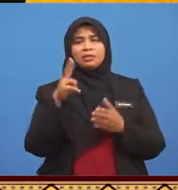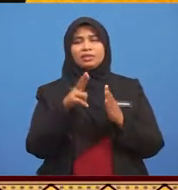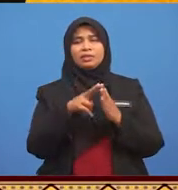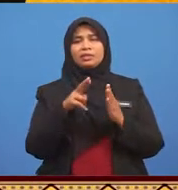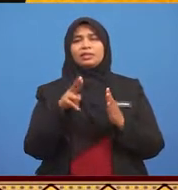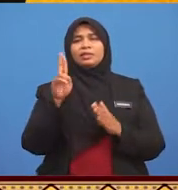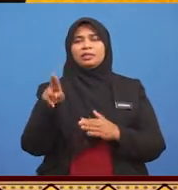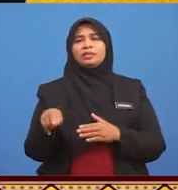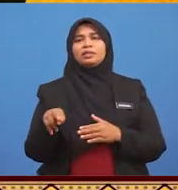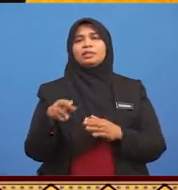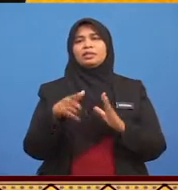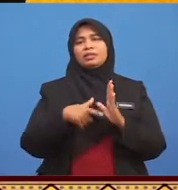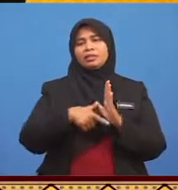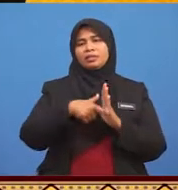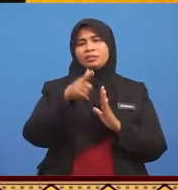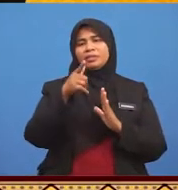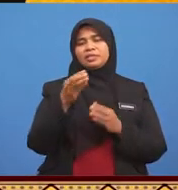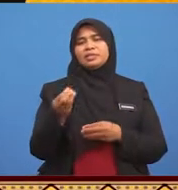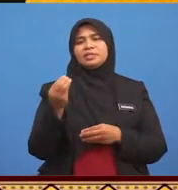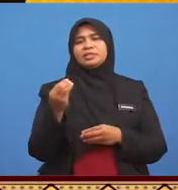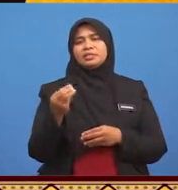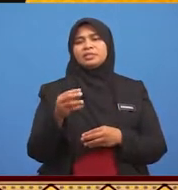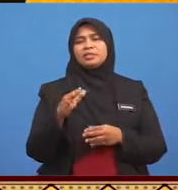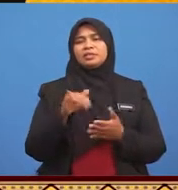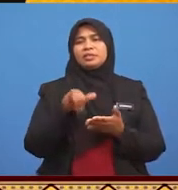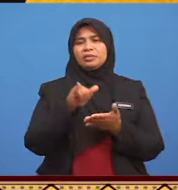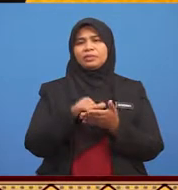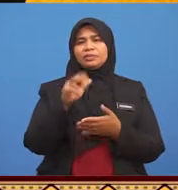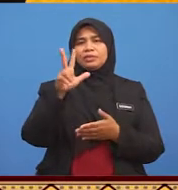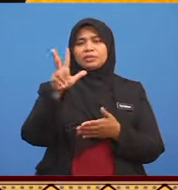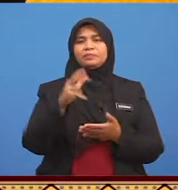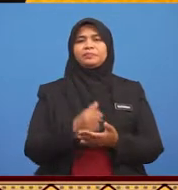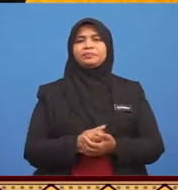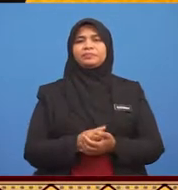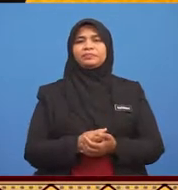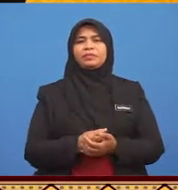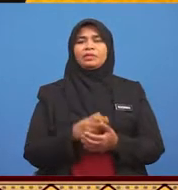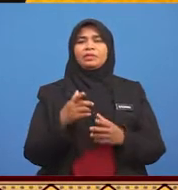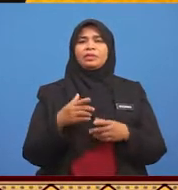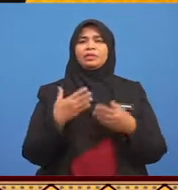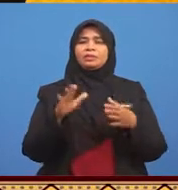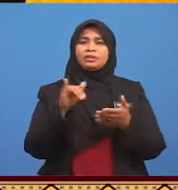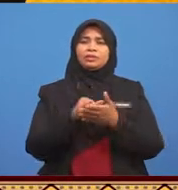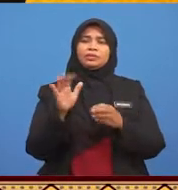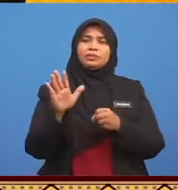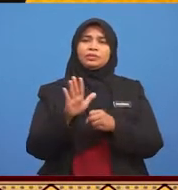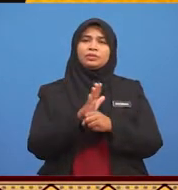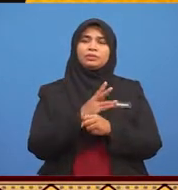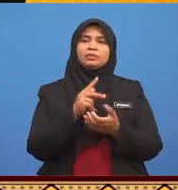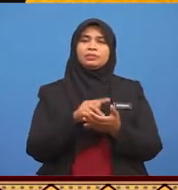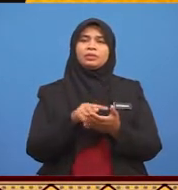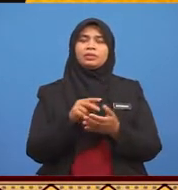bilangan rakaat yang lebih sedikit, iaitu 3. Lalu mencukupkan bilangan rakaat yang